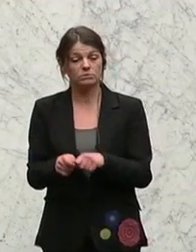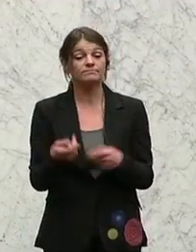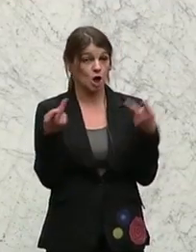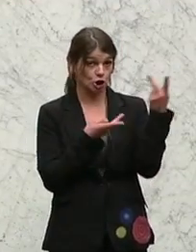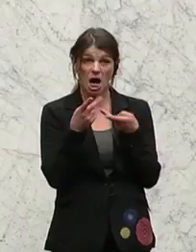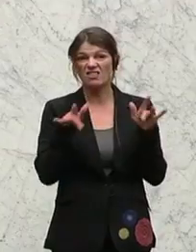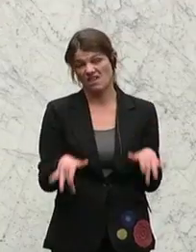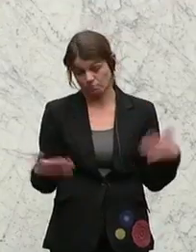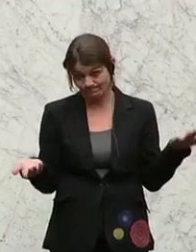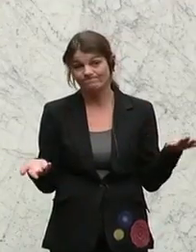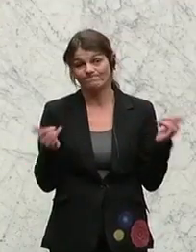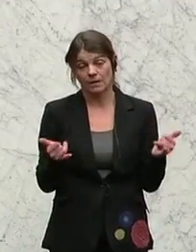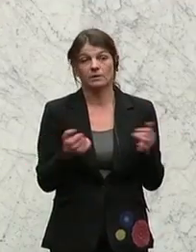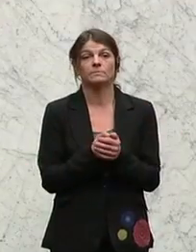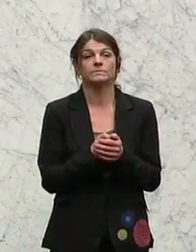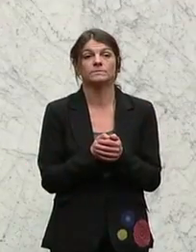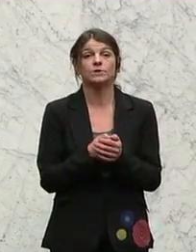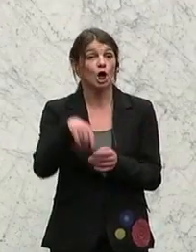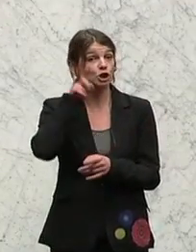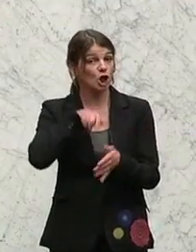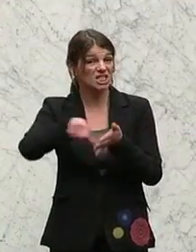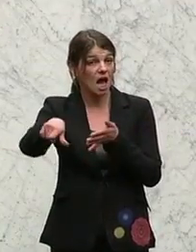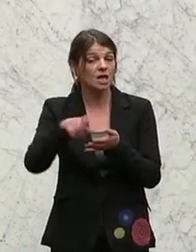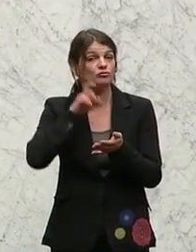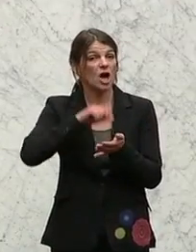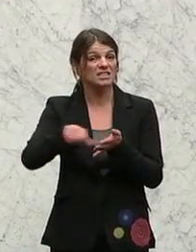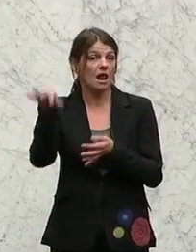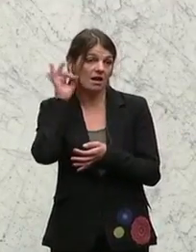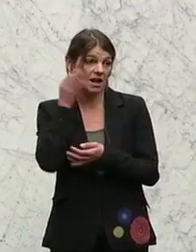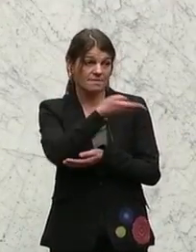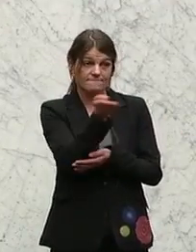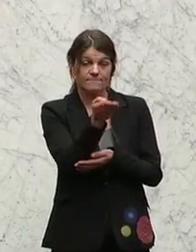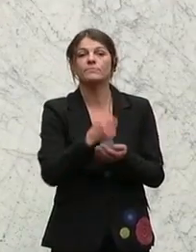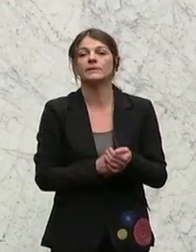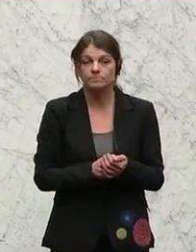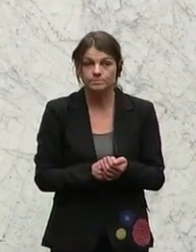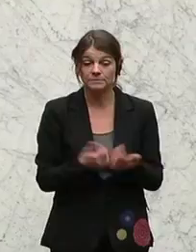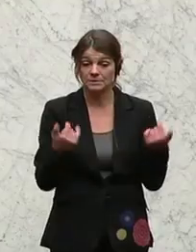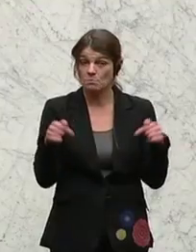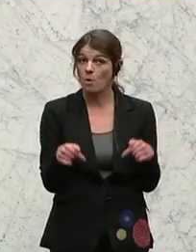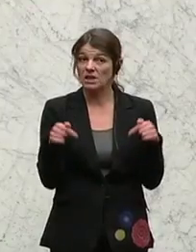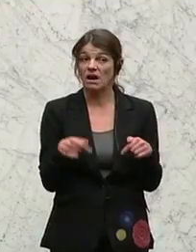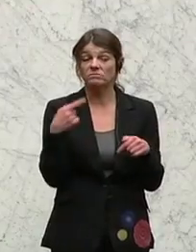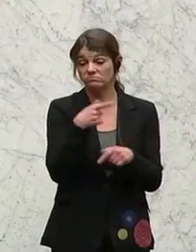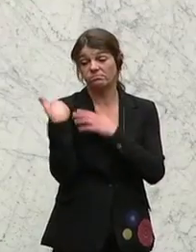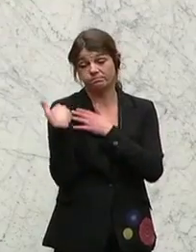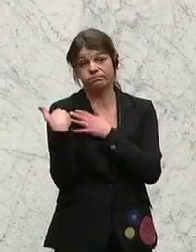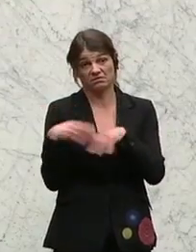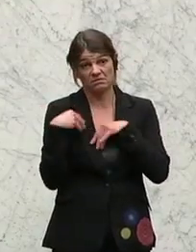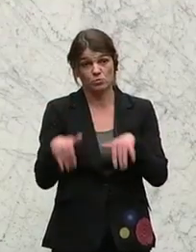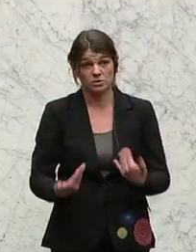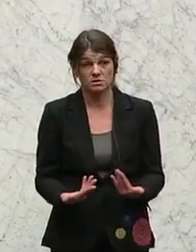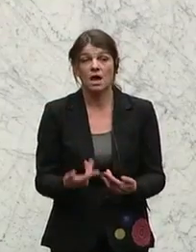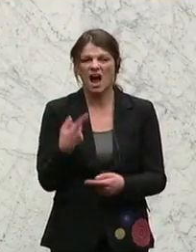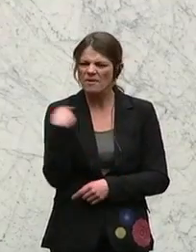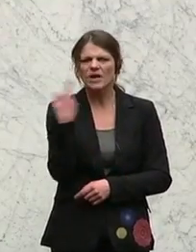jetzt da. Die Steuerzahlerinnen und Steuerzahler haben im Moment die Last zu tragen. Wir